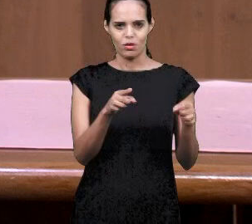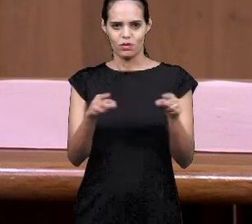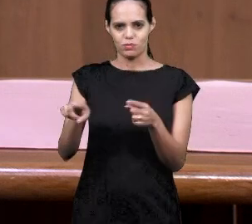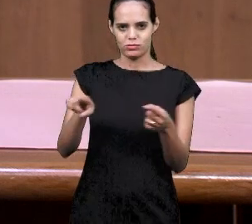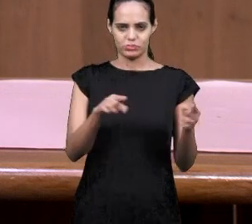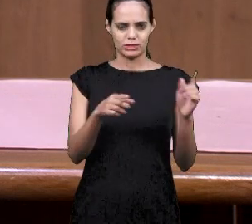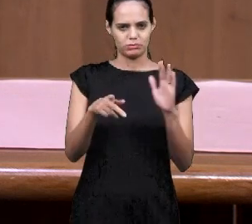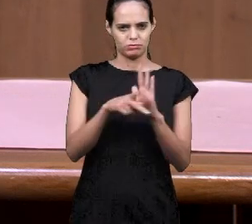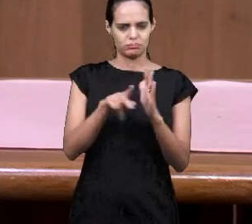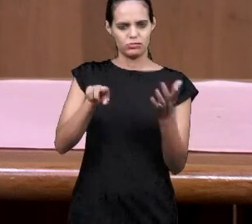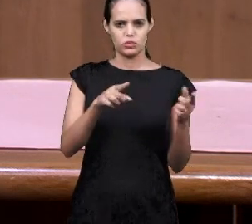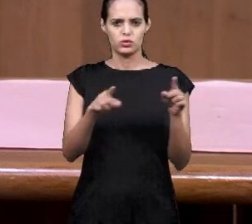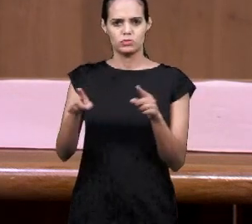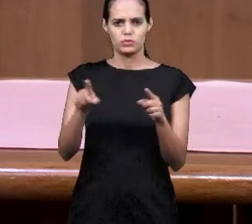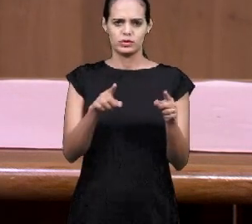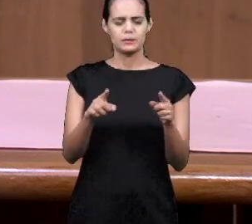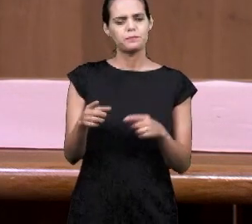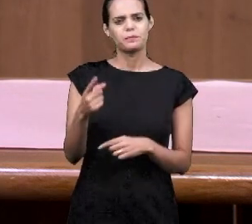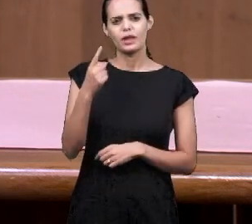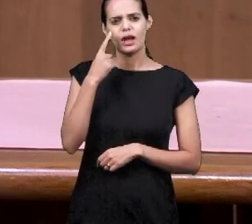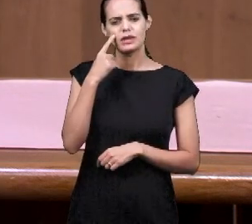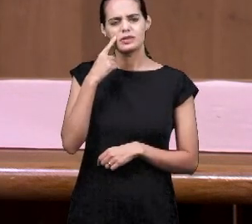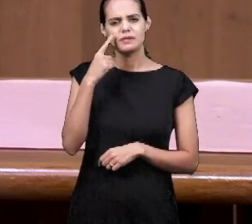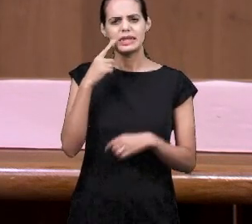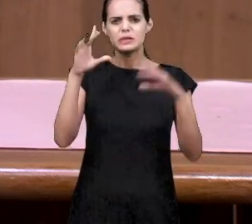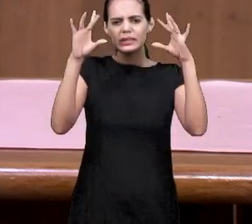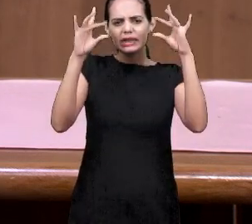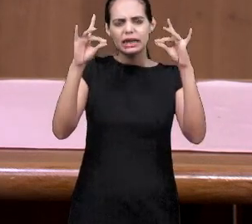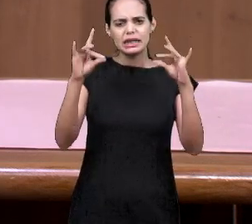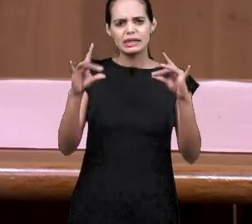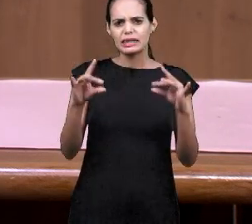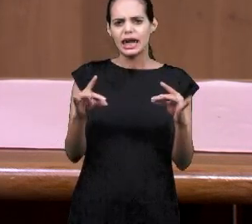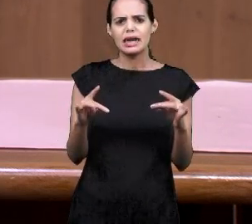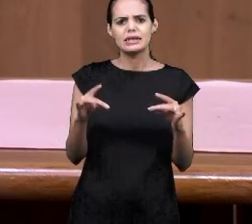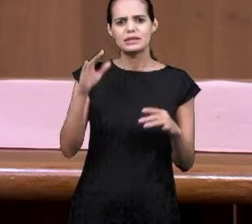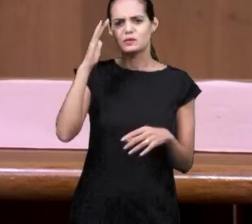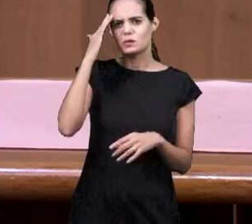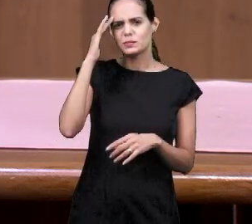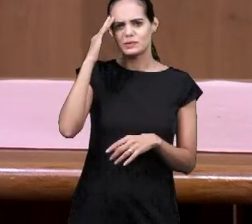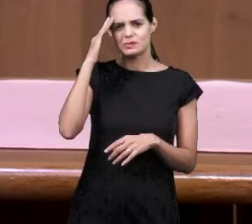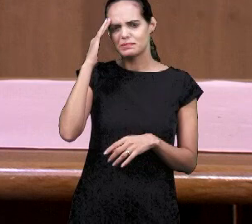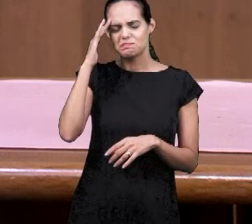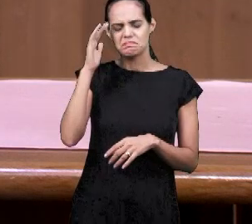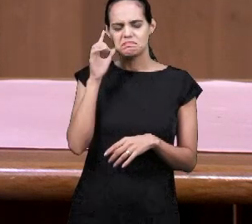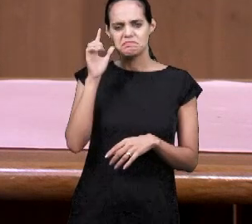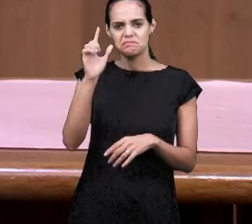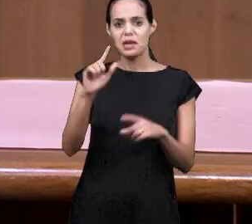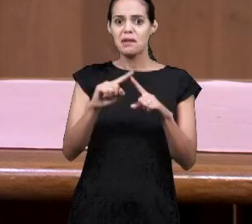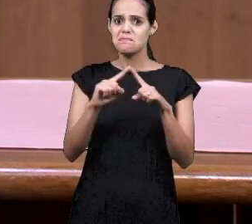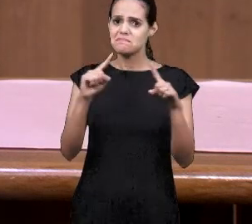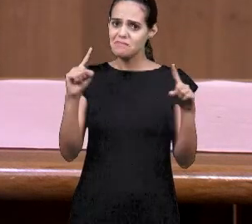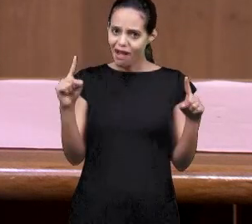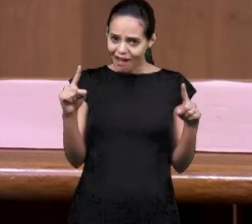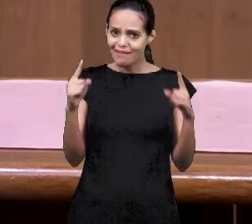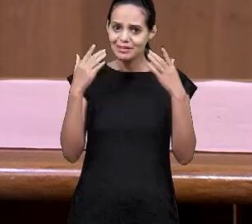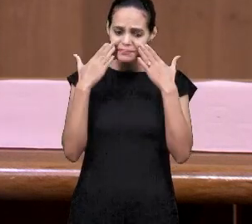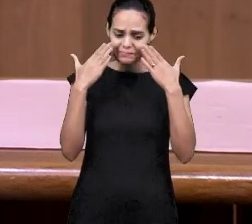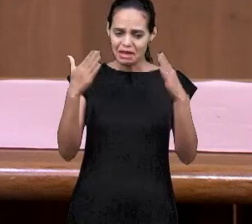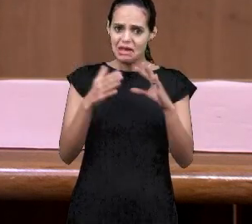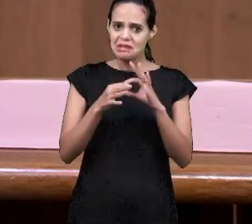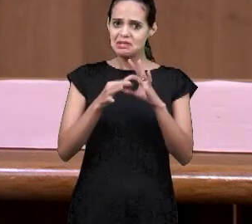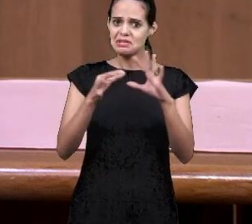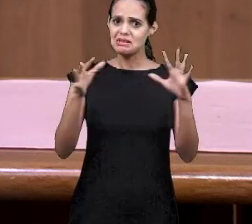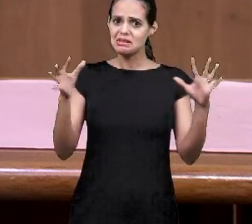fois, quelqu'un n'a pas réussi à prendre les détails. Je veux vous rappeler que cette vidéo est disponible afin que vous puissiez